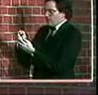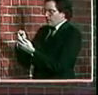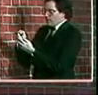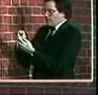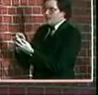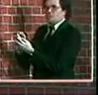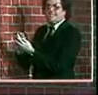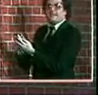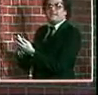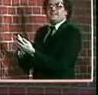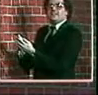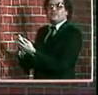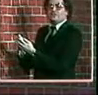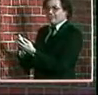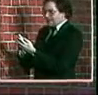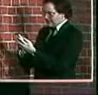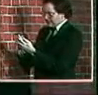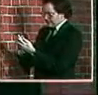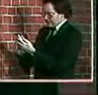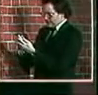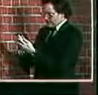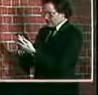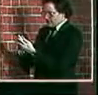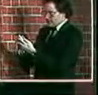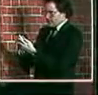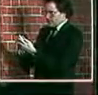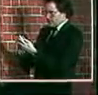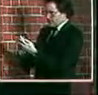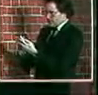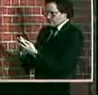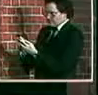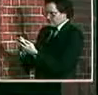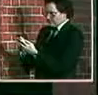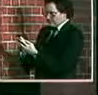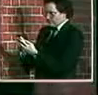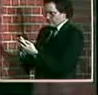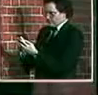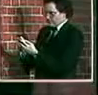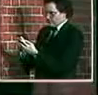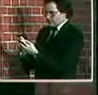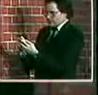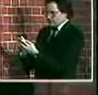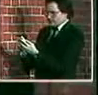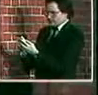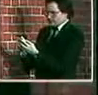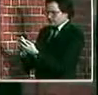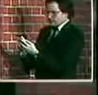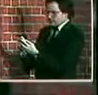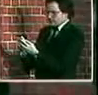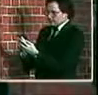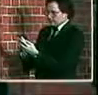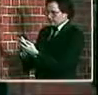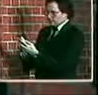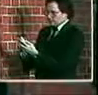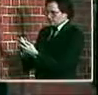gehört. A franciában mindig főznek. Allez, on va manger cette petite bête des potes, un petit pâté. On va manger encore avec un gros lagon là-bas. Et on va prendre